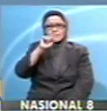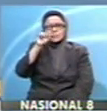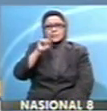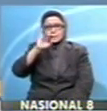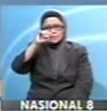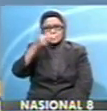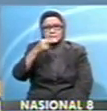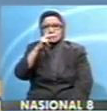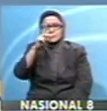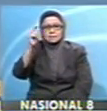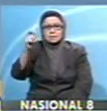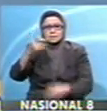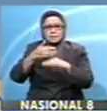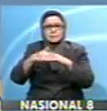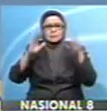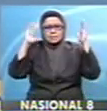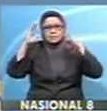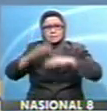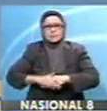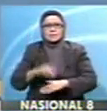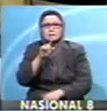pukul 2 petang selepas solat